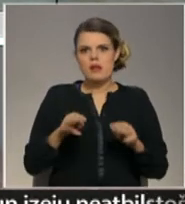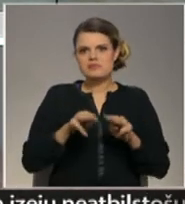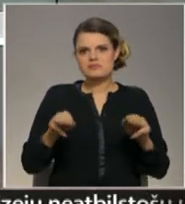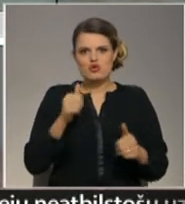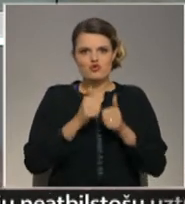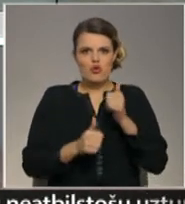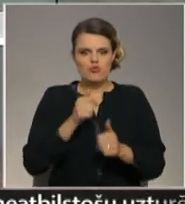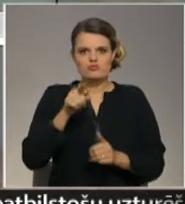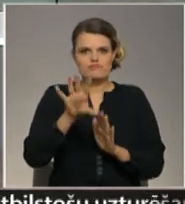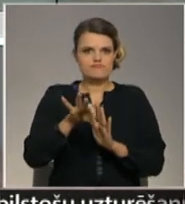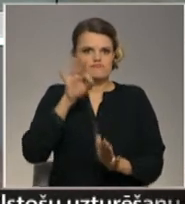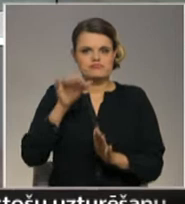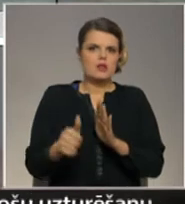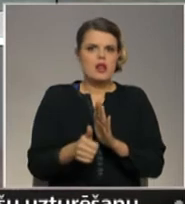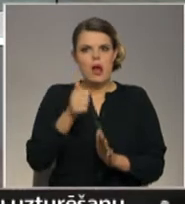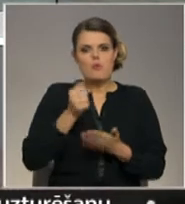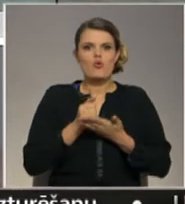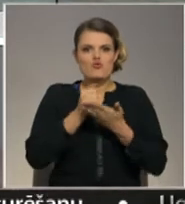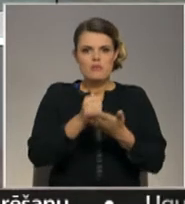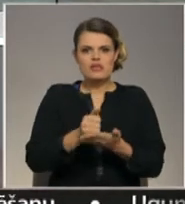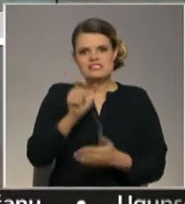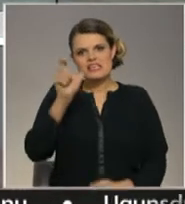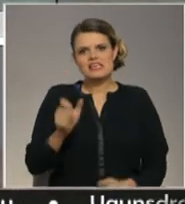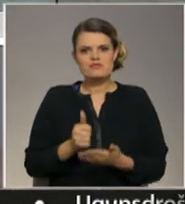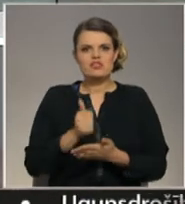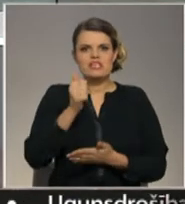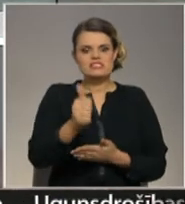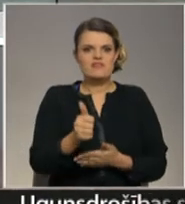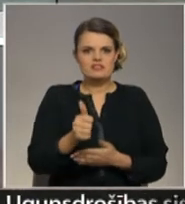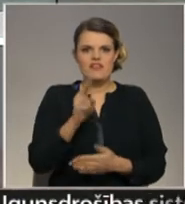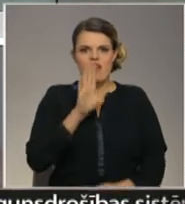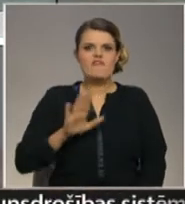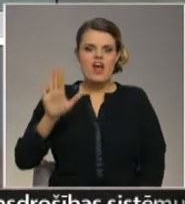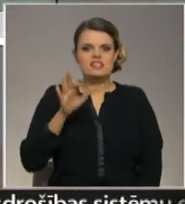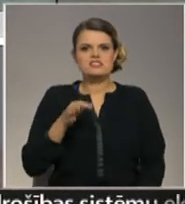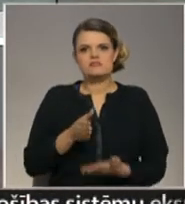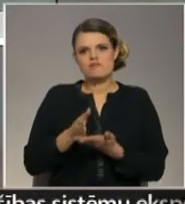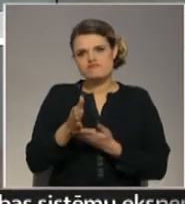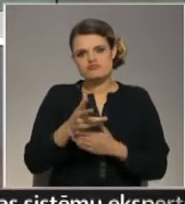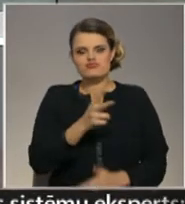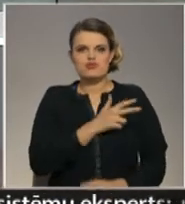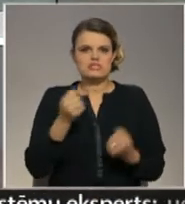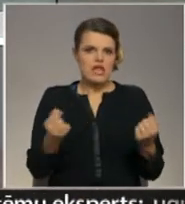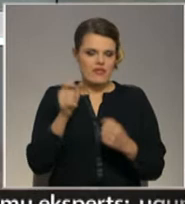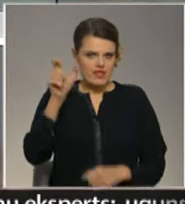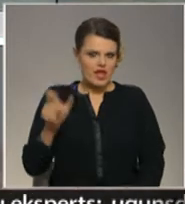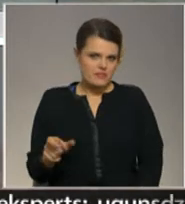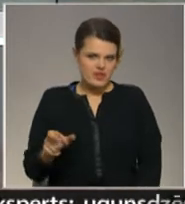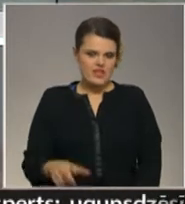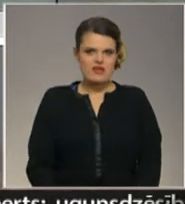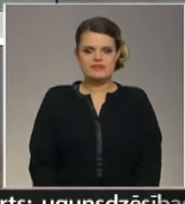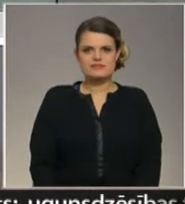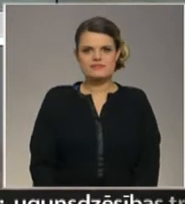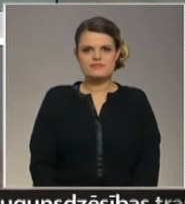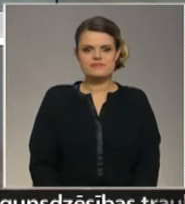konkursā viņa atzīta par labāko nominācijā iedzīvotāju izvirzītais nevalstiskā sektora sociālais darbinieks un stāsta